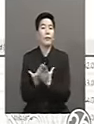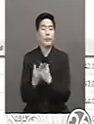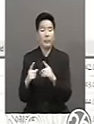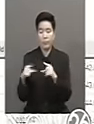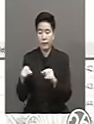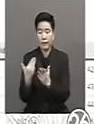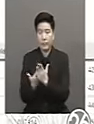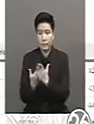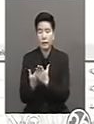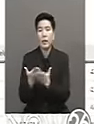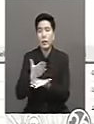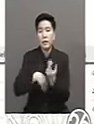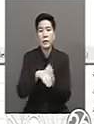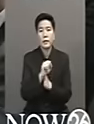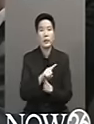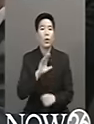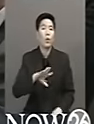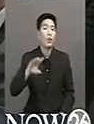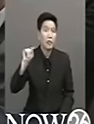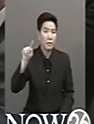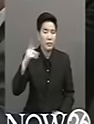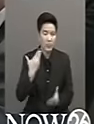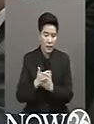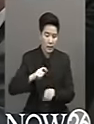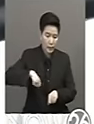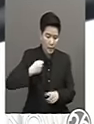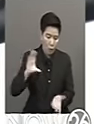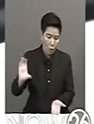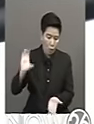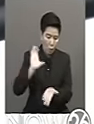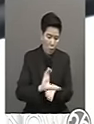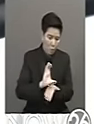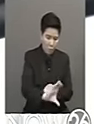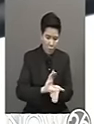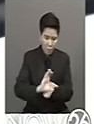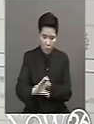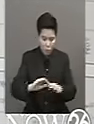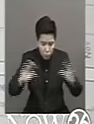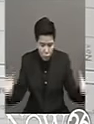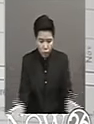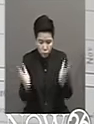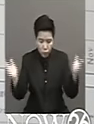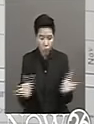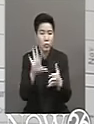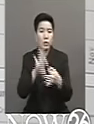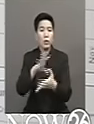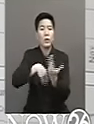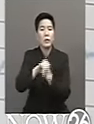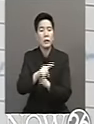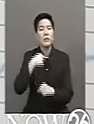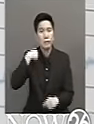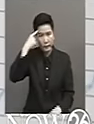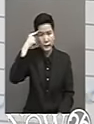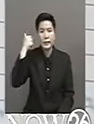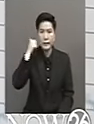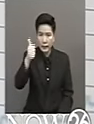เสี่ยงจากนโยบายเศรษฐกิจของทรัมป์ที่จะใช้จ่ายเงินงบประมาณเพิ่มมากขึ้นเพื่อกระตุ้นเศรษฐกิจนั้นน่าจะเป็นผลดี